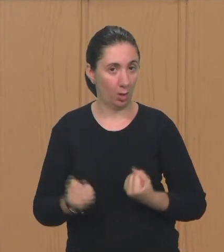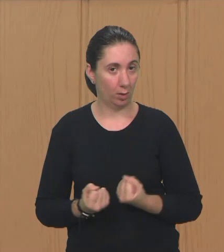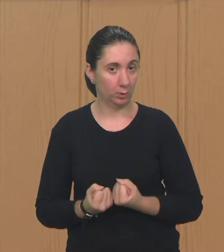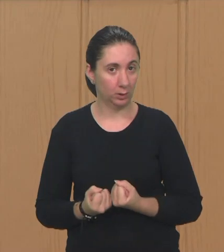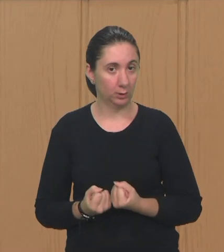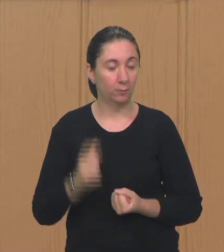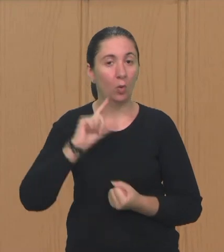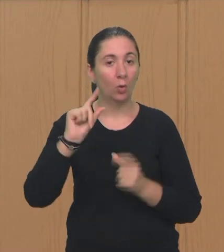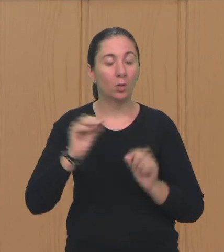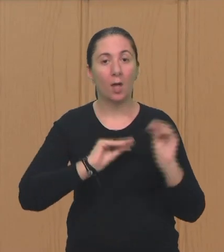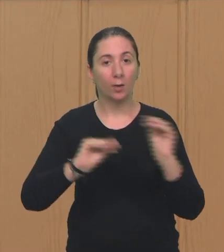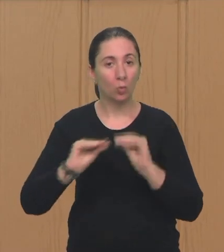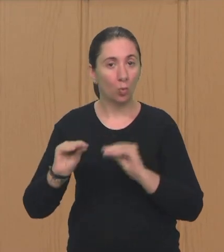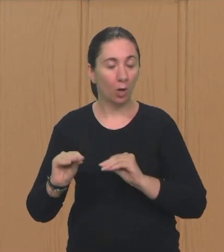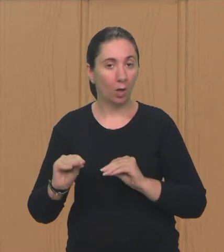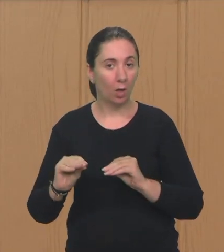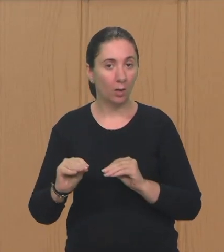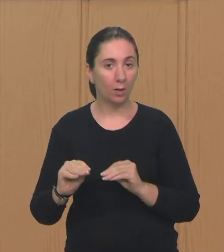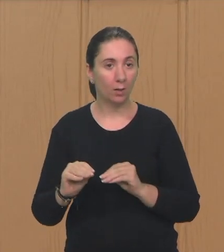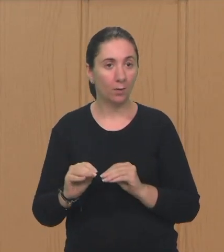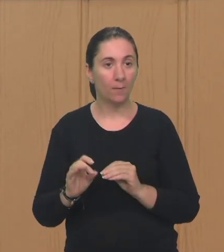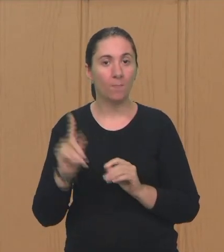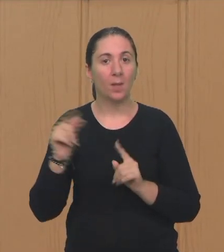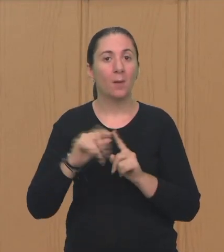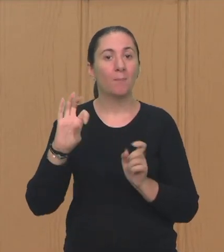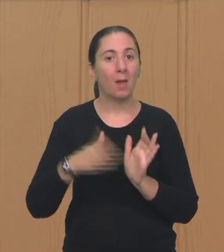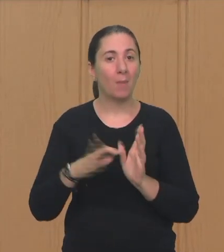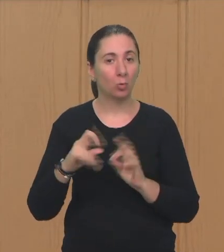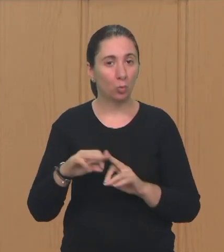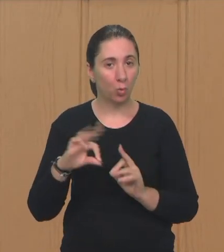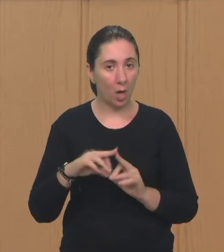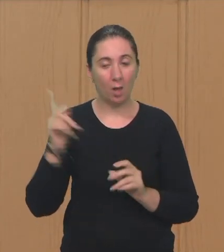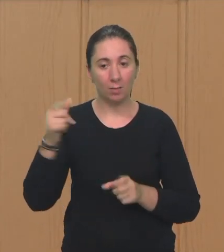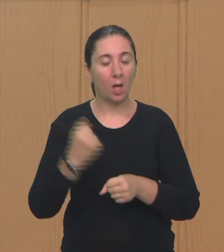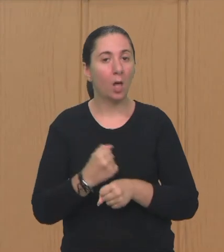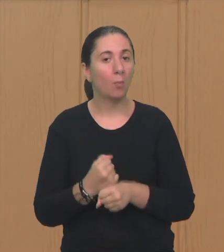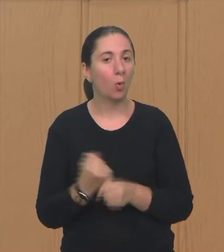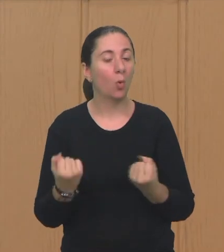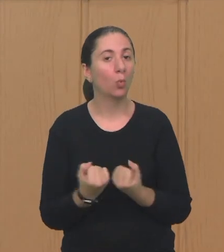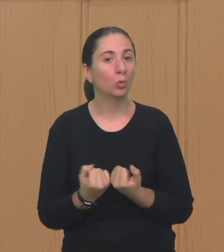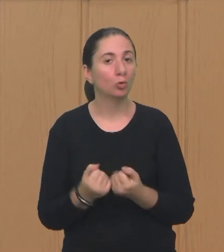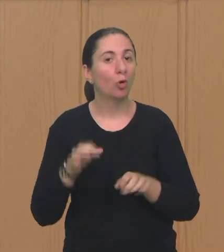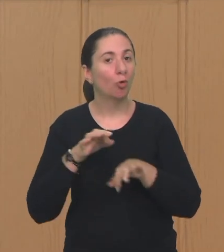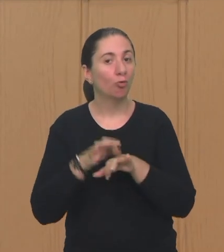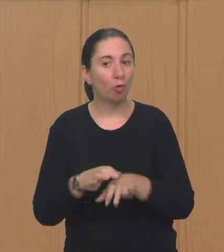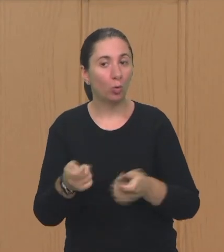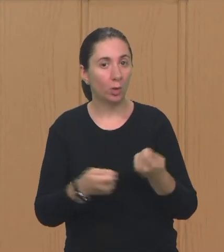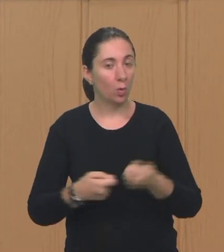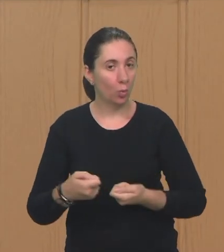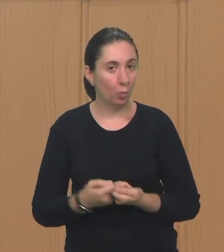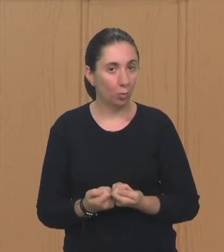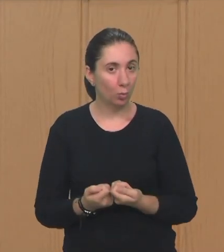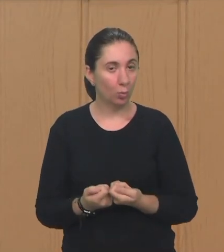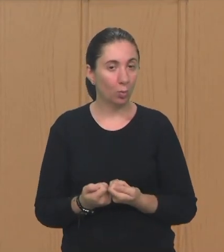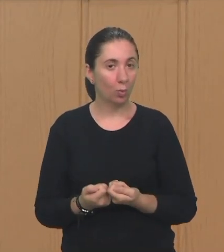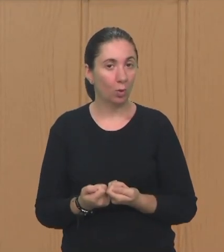i odlaze na edukaciju u ekspremanturu. Tamo se uči o vođenju udruga, o